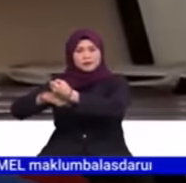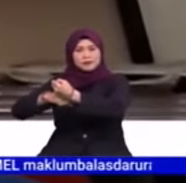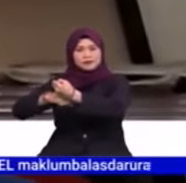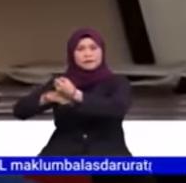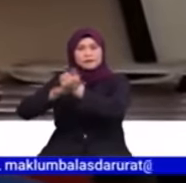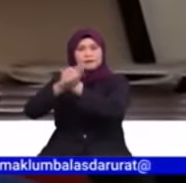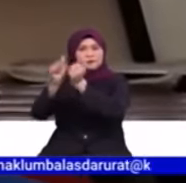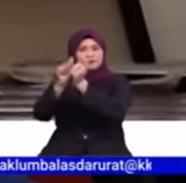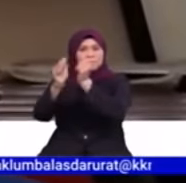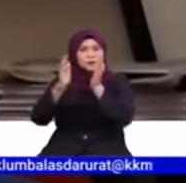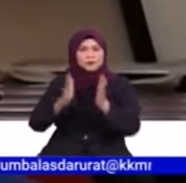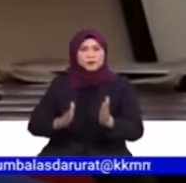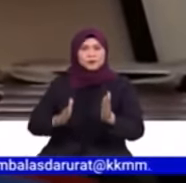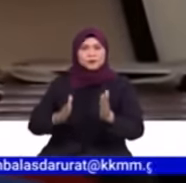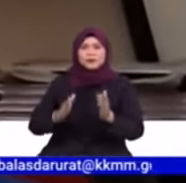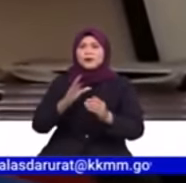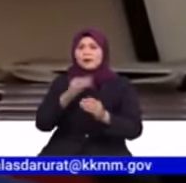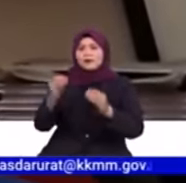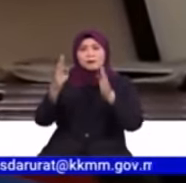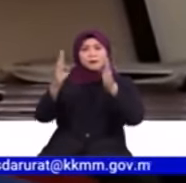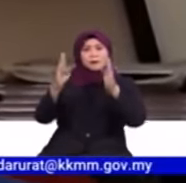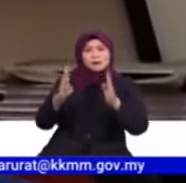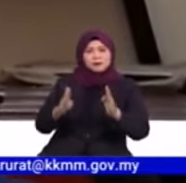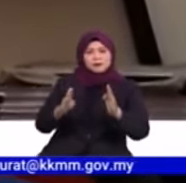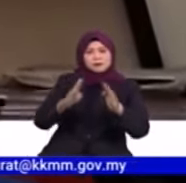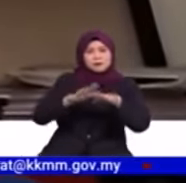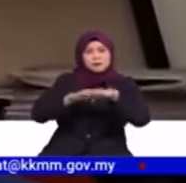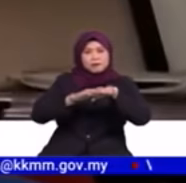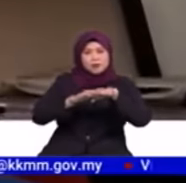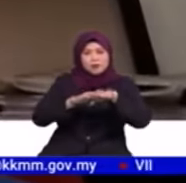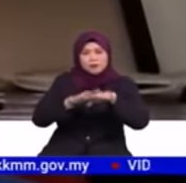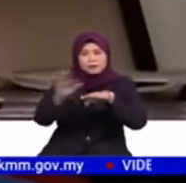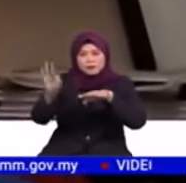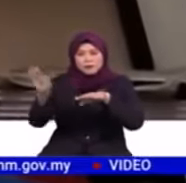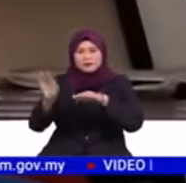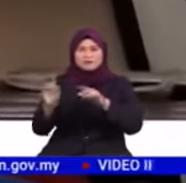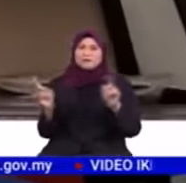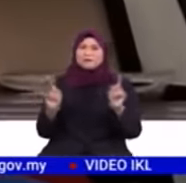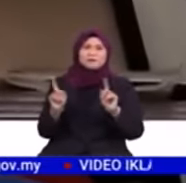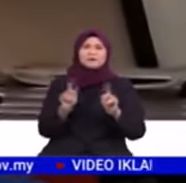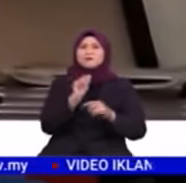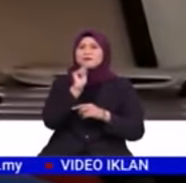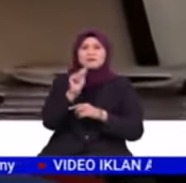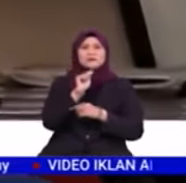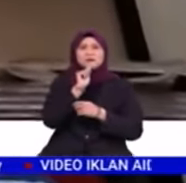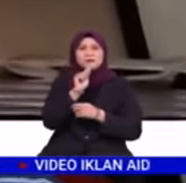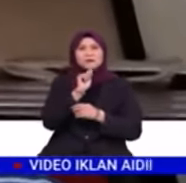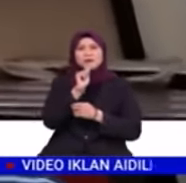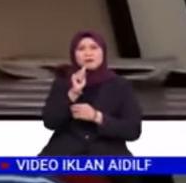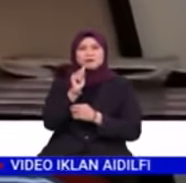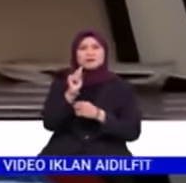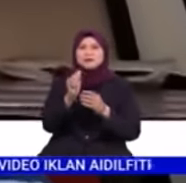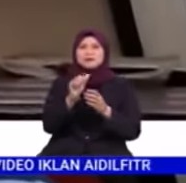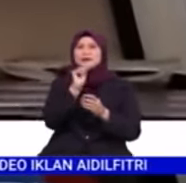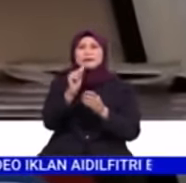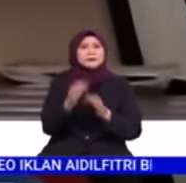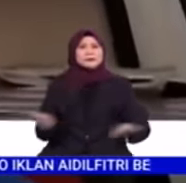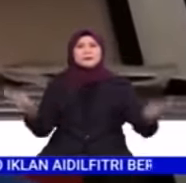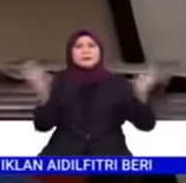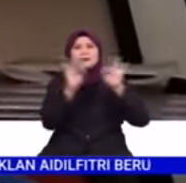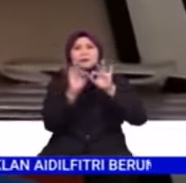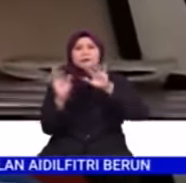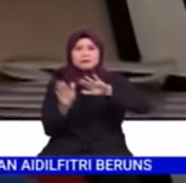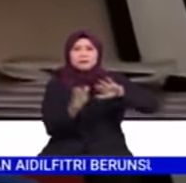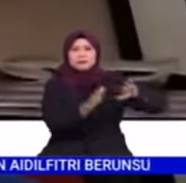rem.abs Oktober Kauman bukanlah lagi menjadi keutamaan yang penting adalah